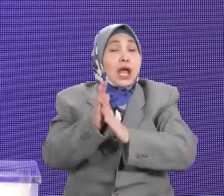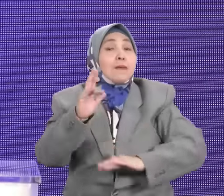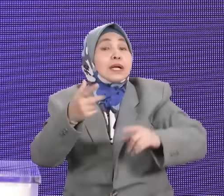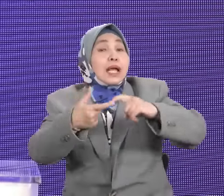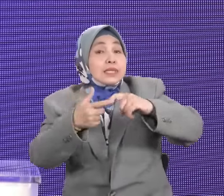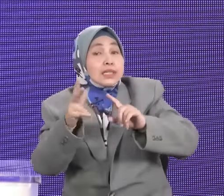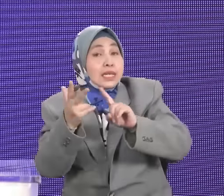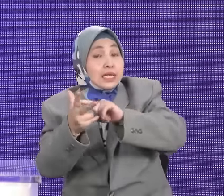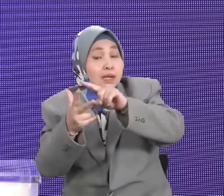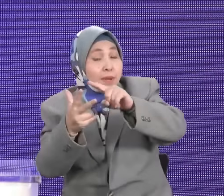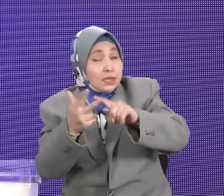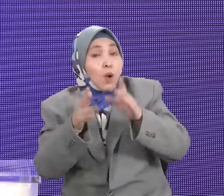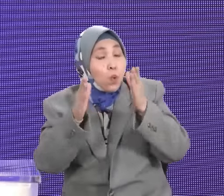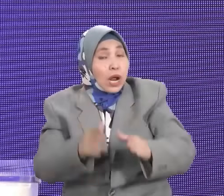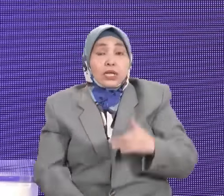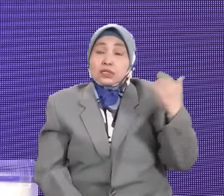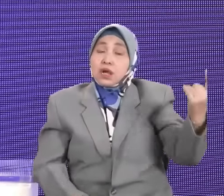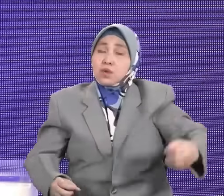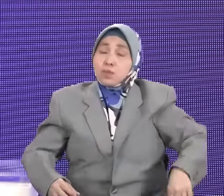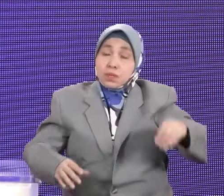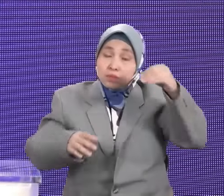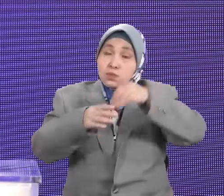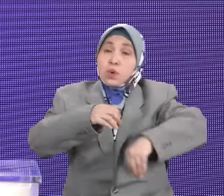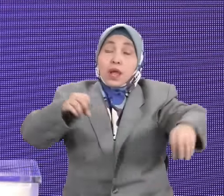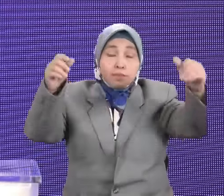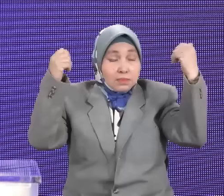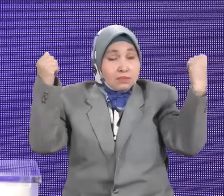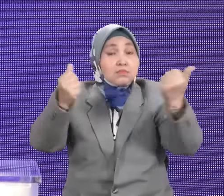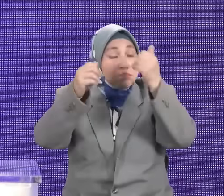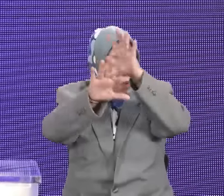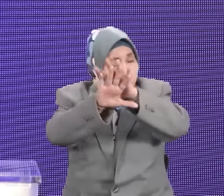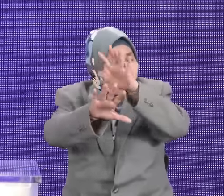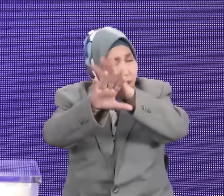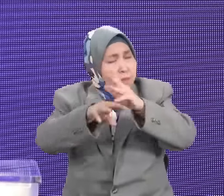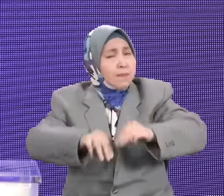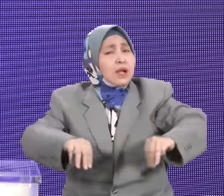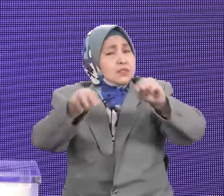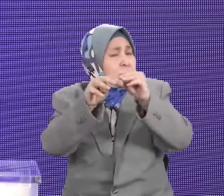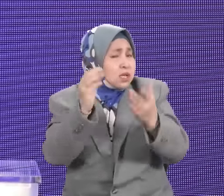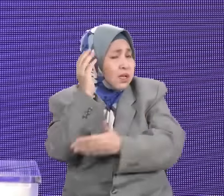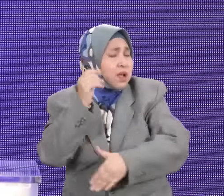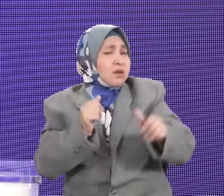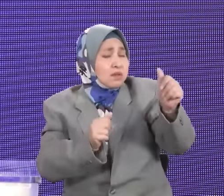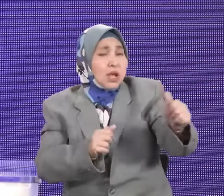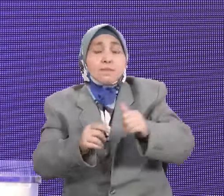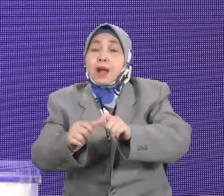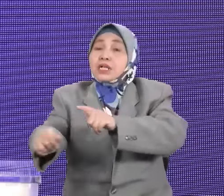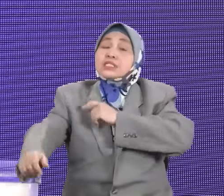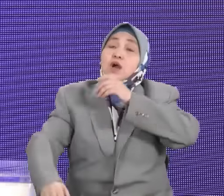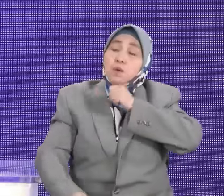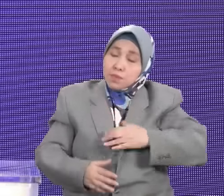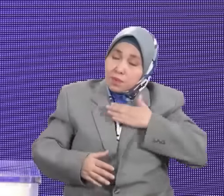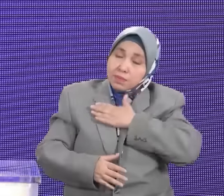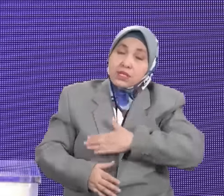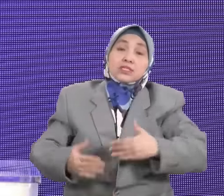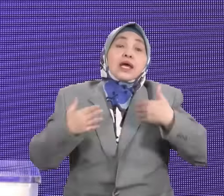maksudnya kalau orang yang selalu memakmurkan masjid di negara masing-masing seorang itu masih lagi diberikan panjang umur si lelah